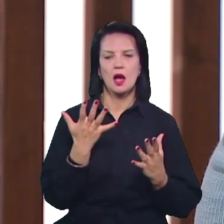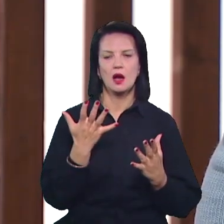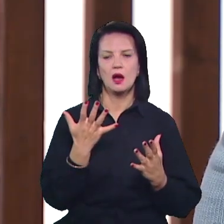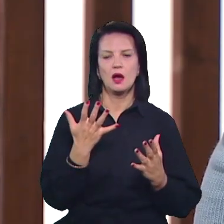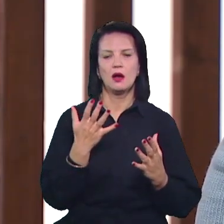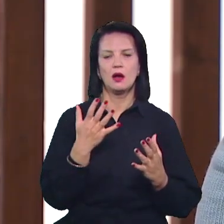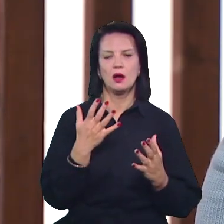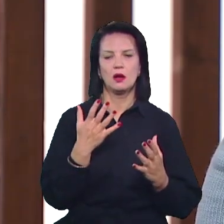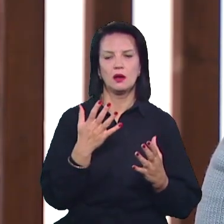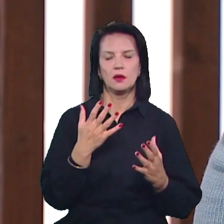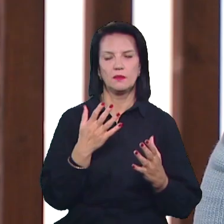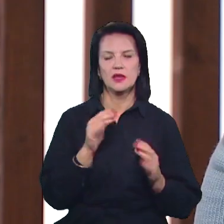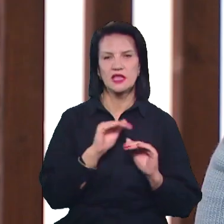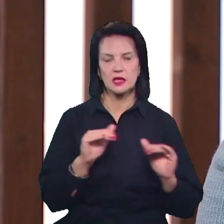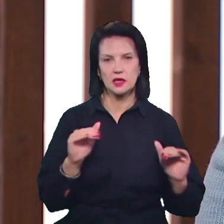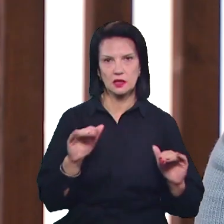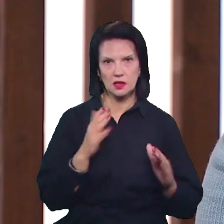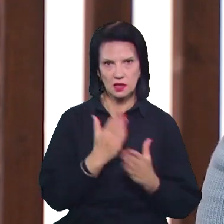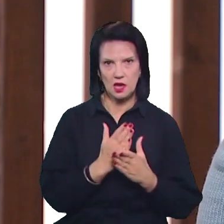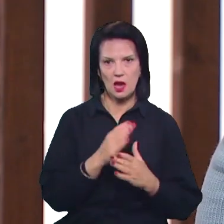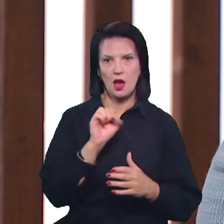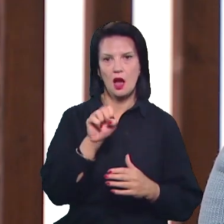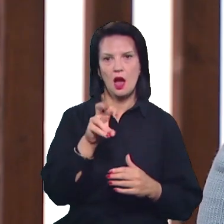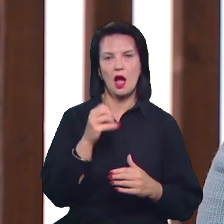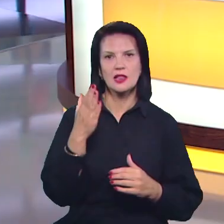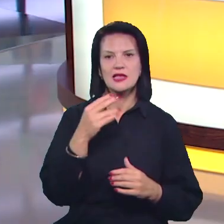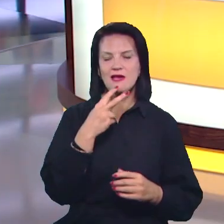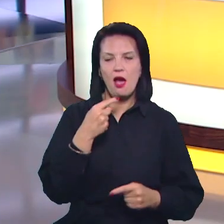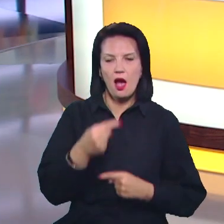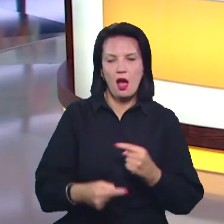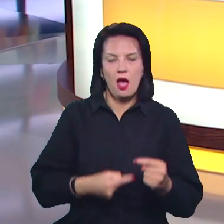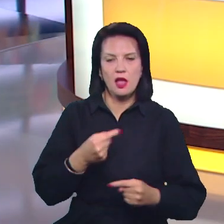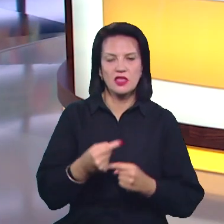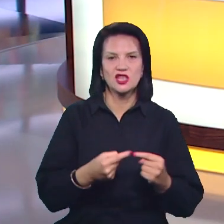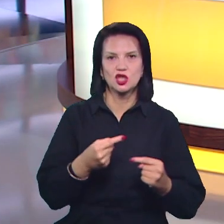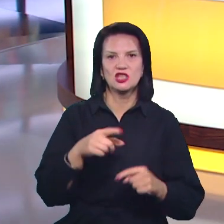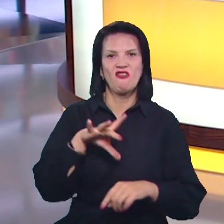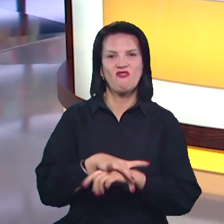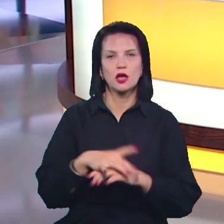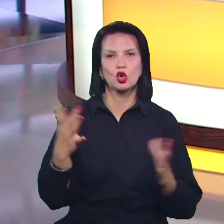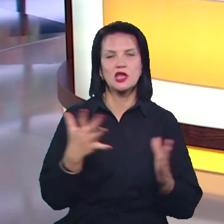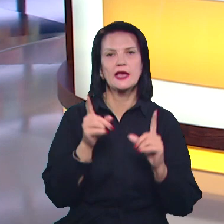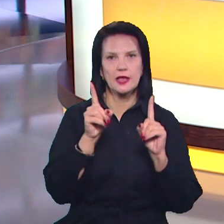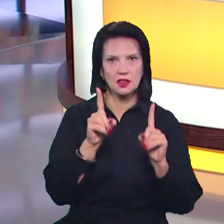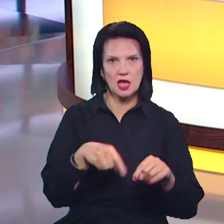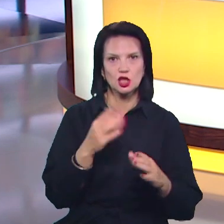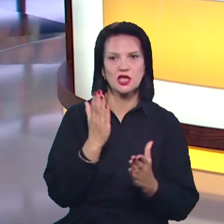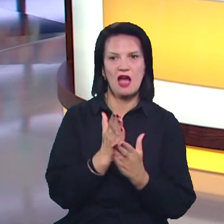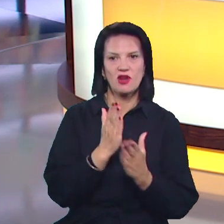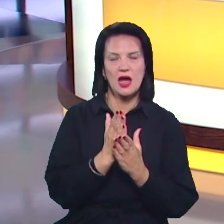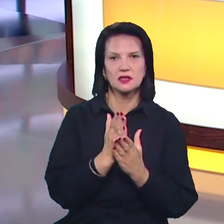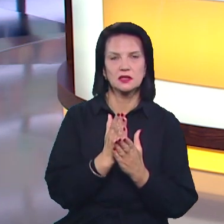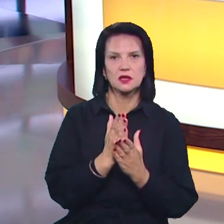рожала дітей. Але є генетичні фактори, які теж